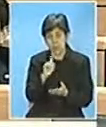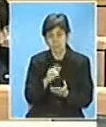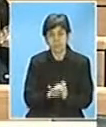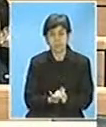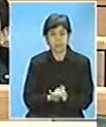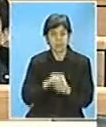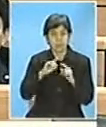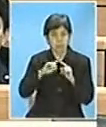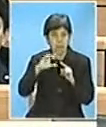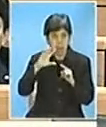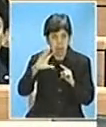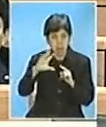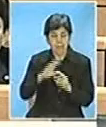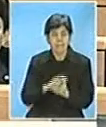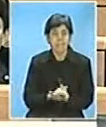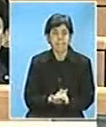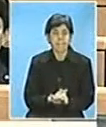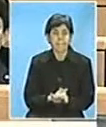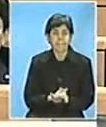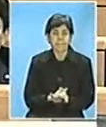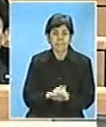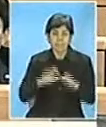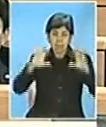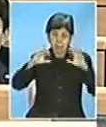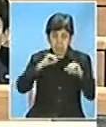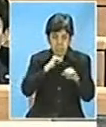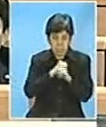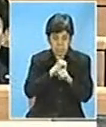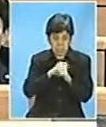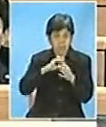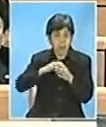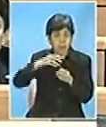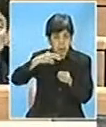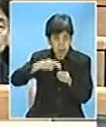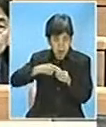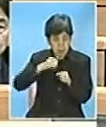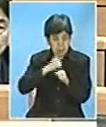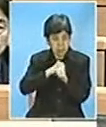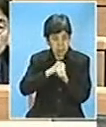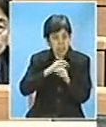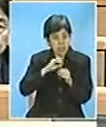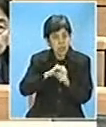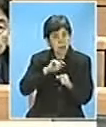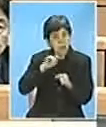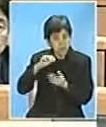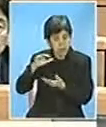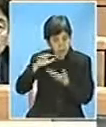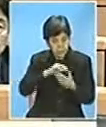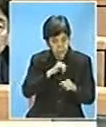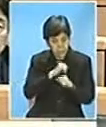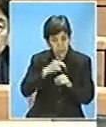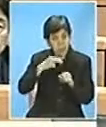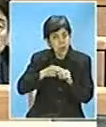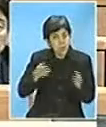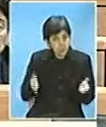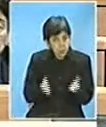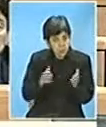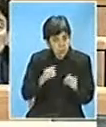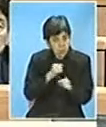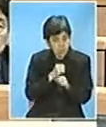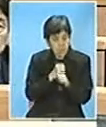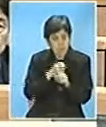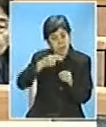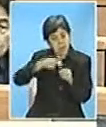ข้อที่5รัฐบาลมีนโยบายด้านพลังงานเพื่อการลดการนำเข้าการส่งเสริมพลังงานทดแทน